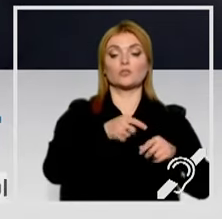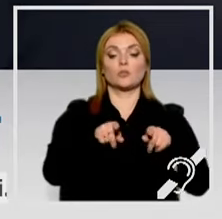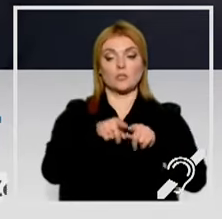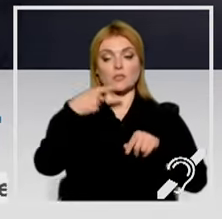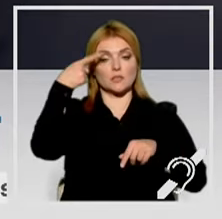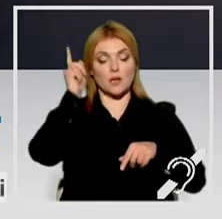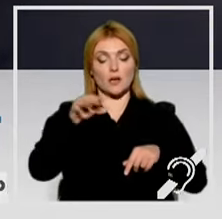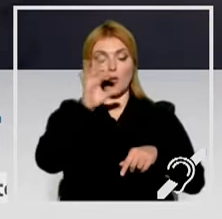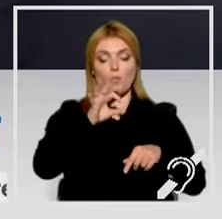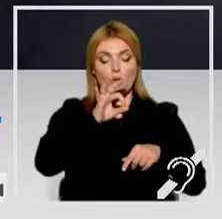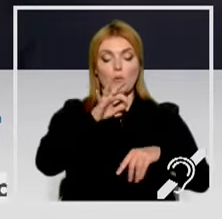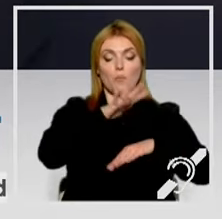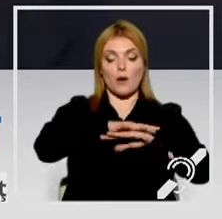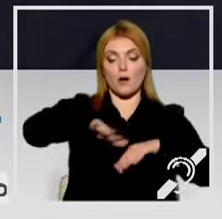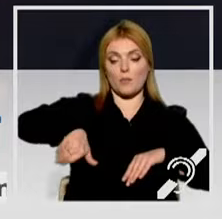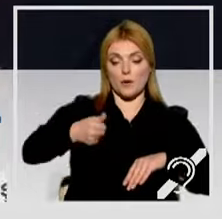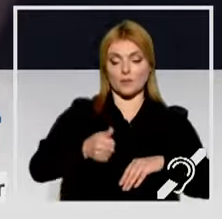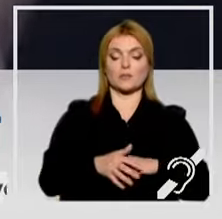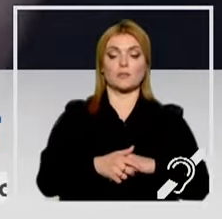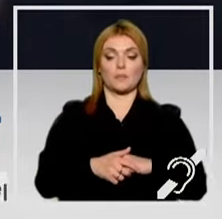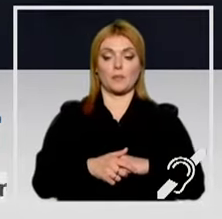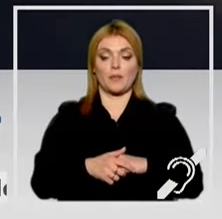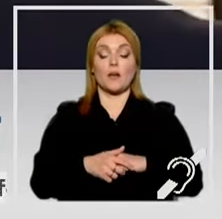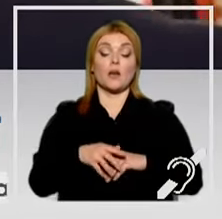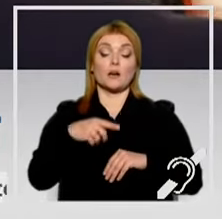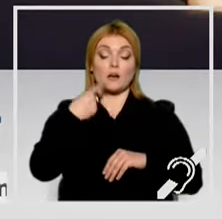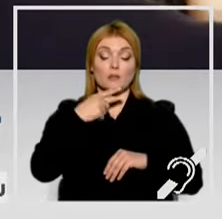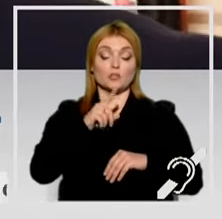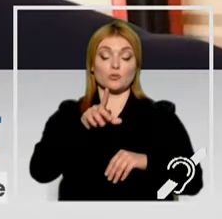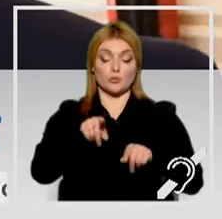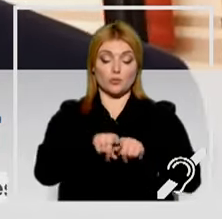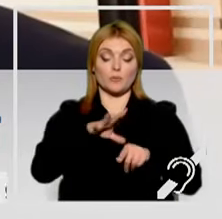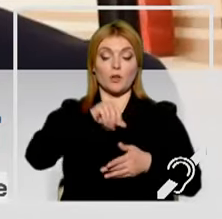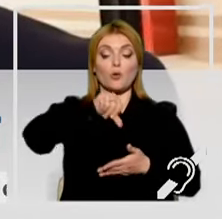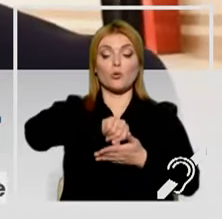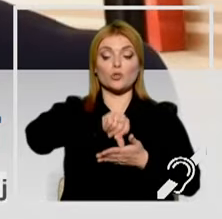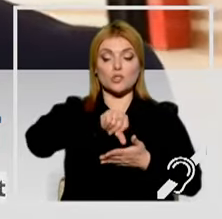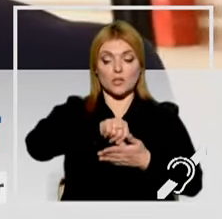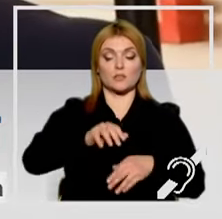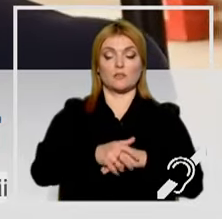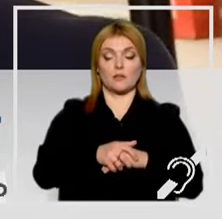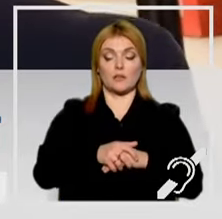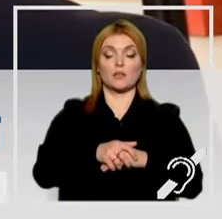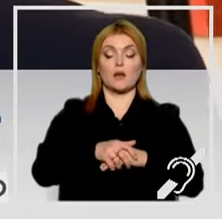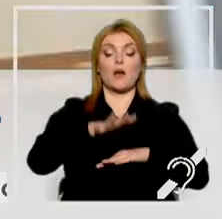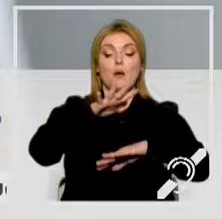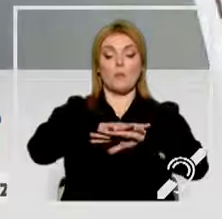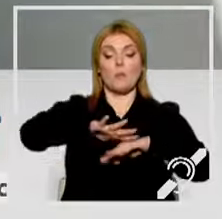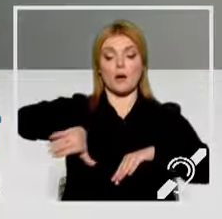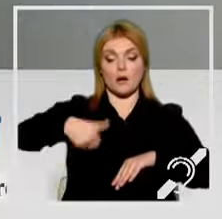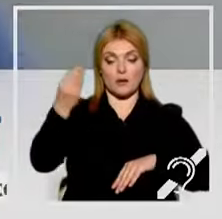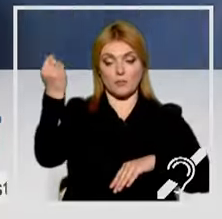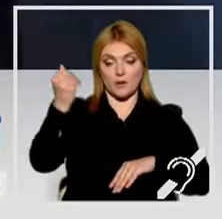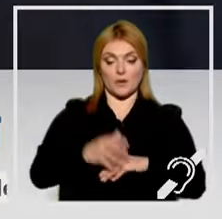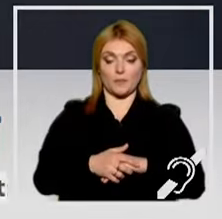principalul beneficiar al furtului miliardului din sistemul bancar al republicii Moldova este fostul lider pdm Vladimir